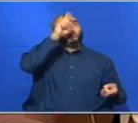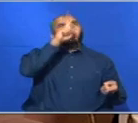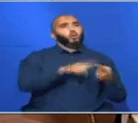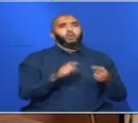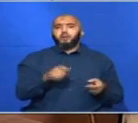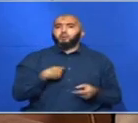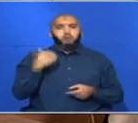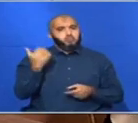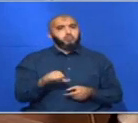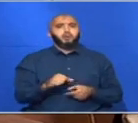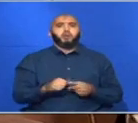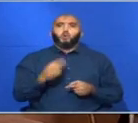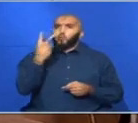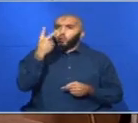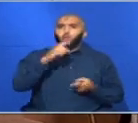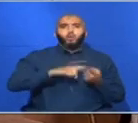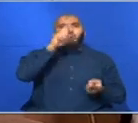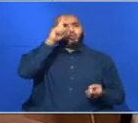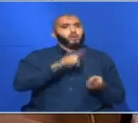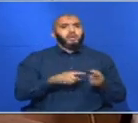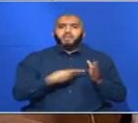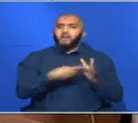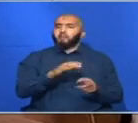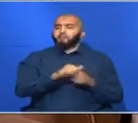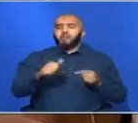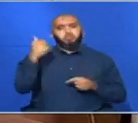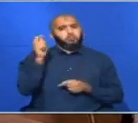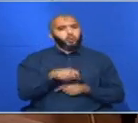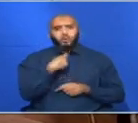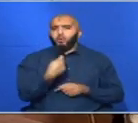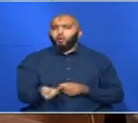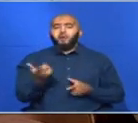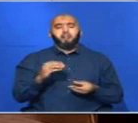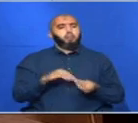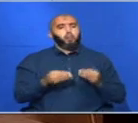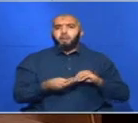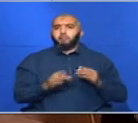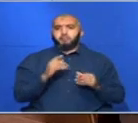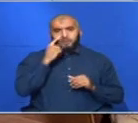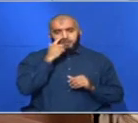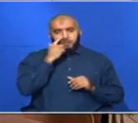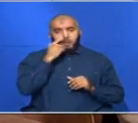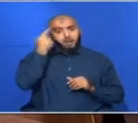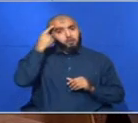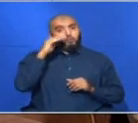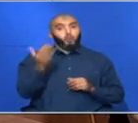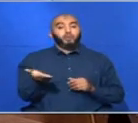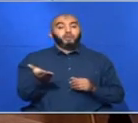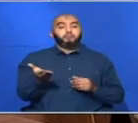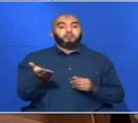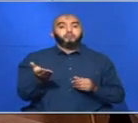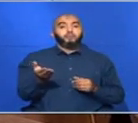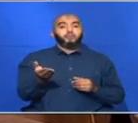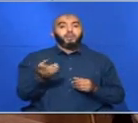يومين فالافعل واردت ان اصيل ان اصلي 10 ايام فالافعل ولذلكم انت